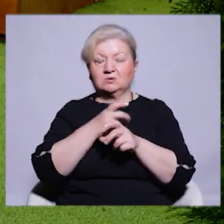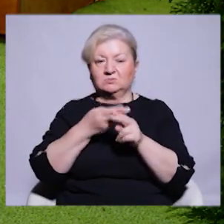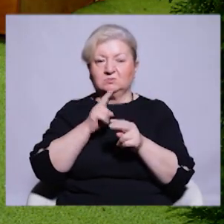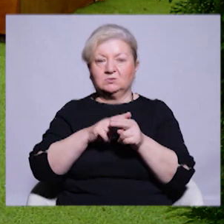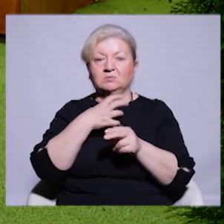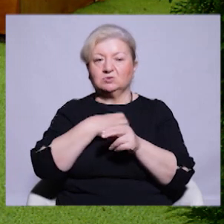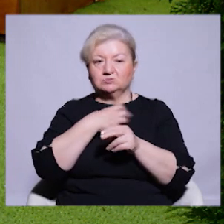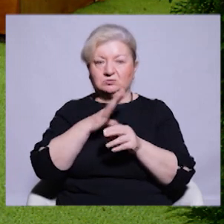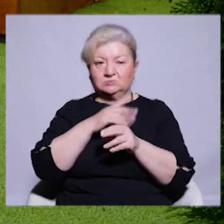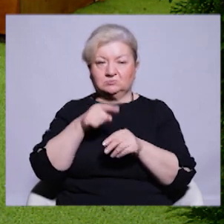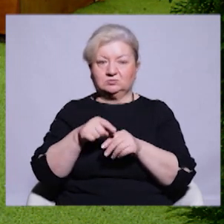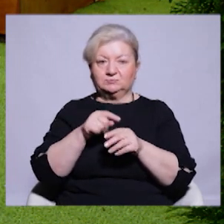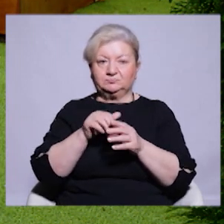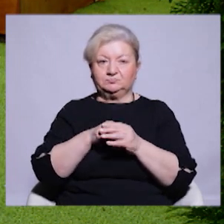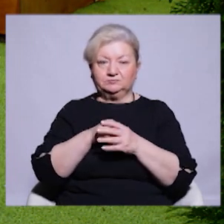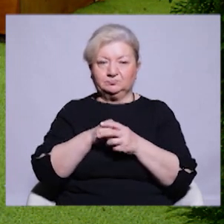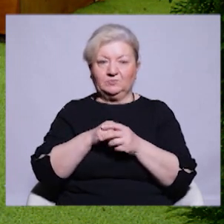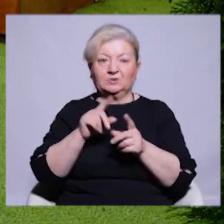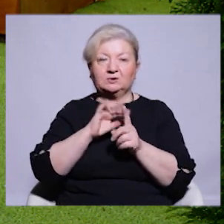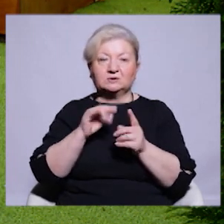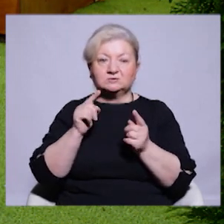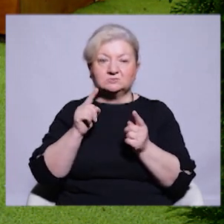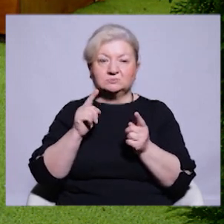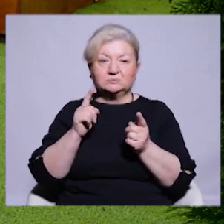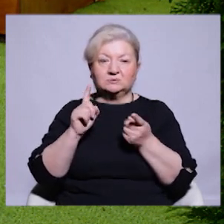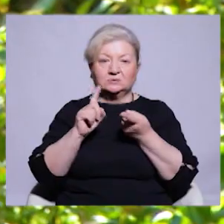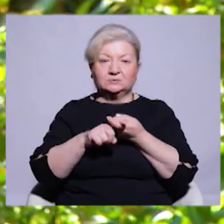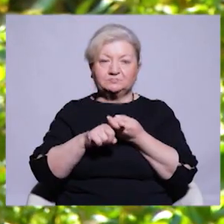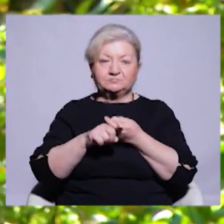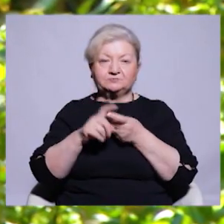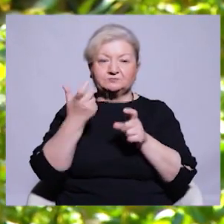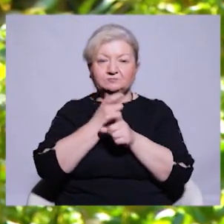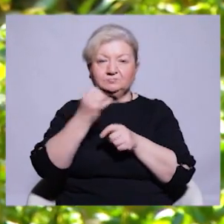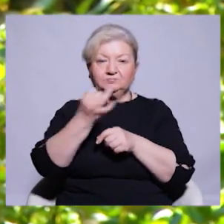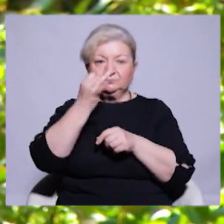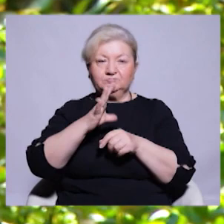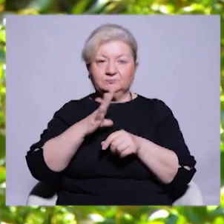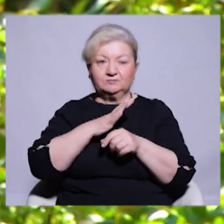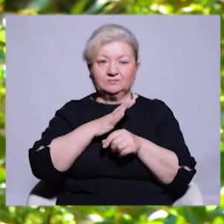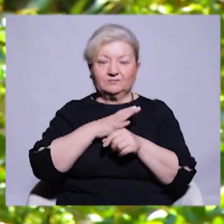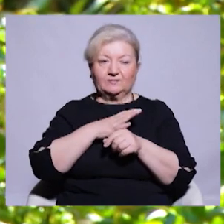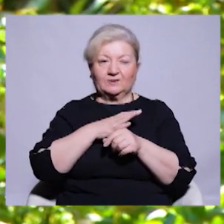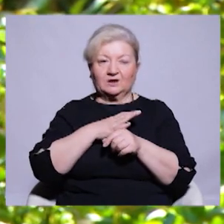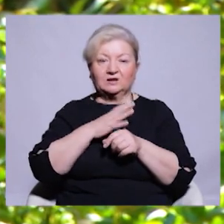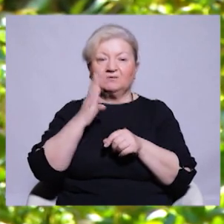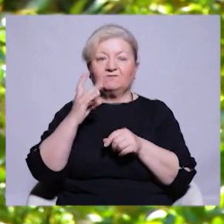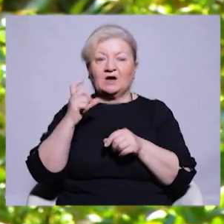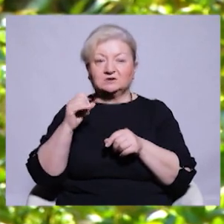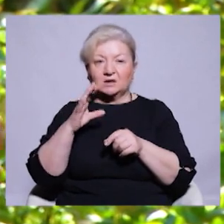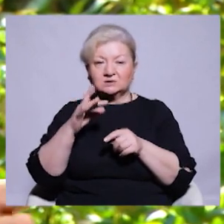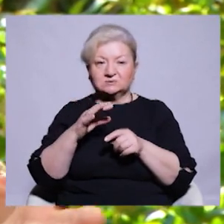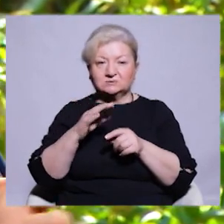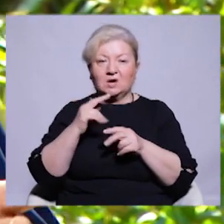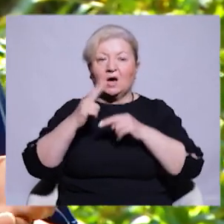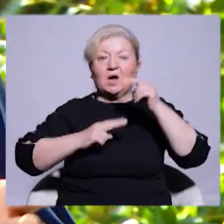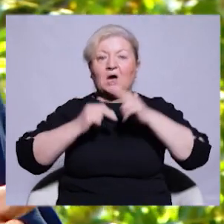მნიშვნელოვანი გახდათ მისი წარმატებებისათვის. რაც შეეხება ძალიან საინტერესო გახლდათ ვახტანგთან